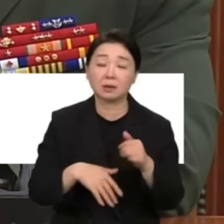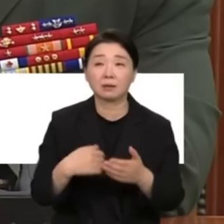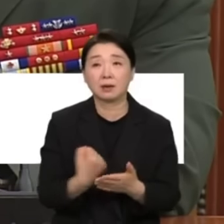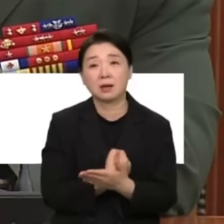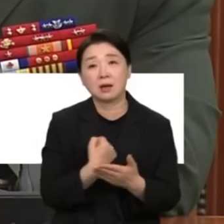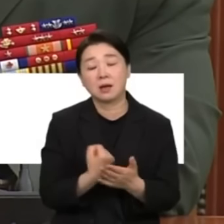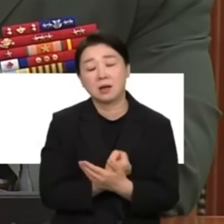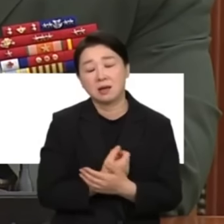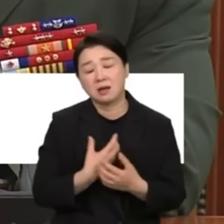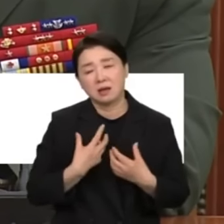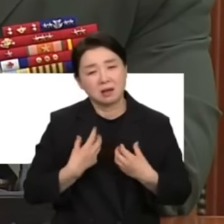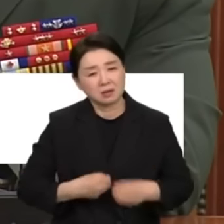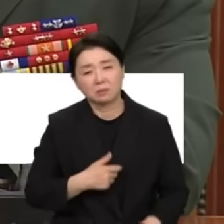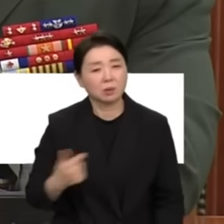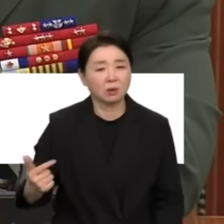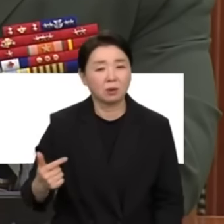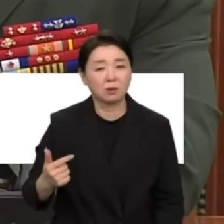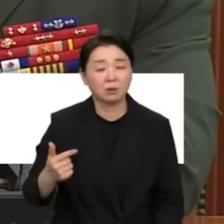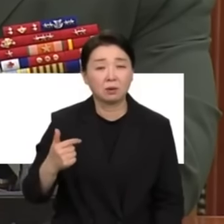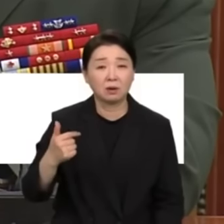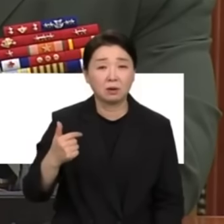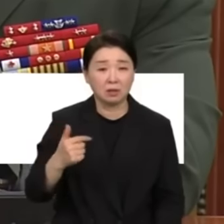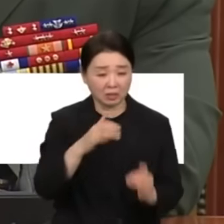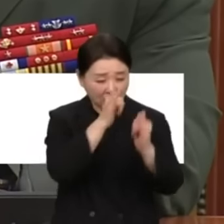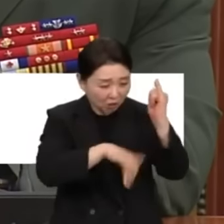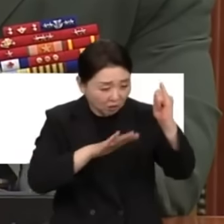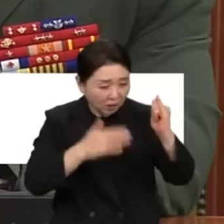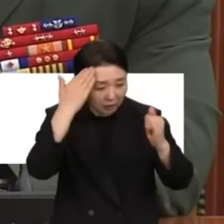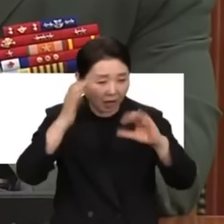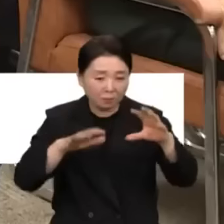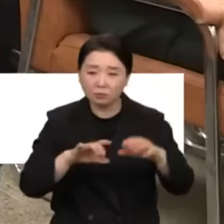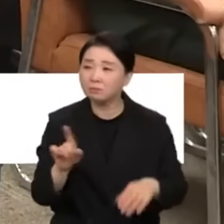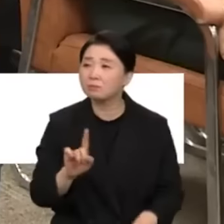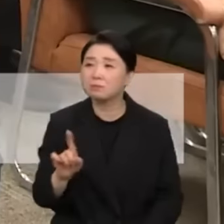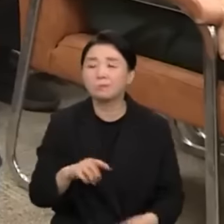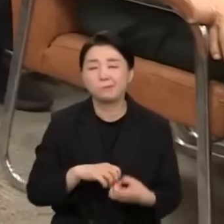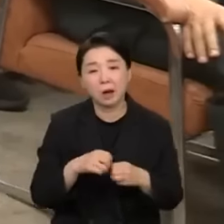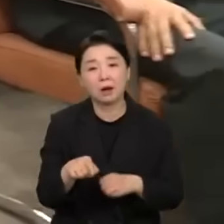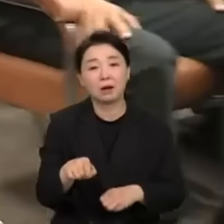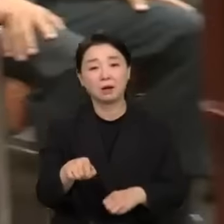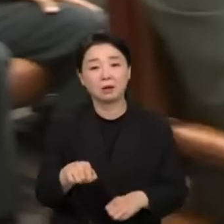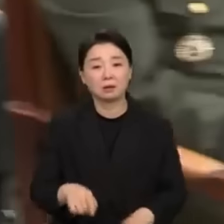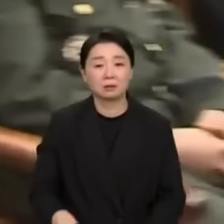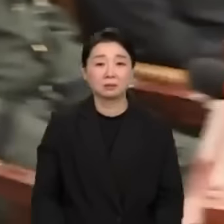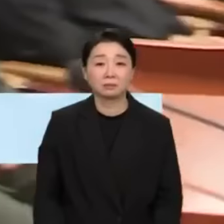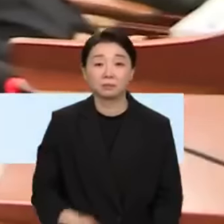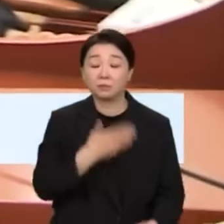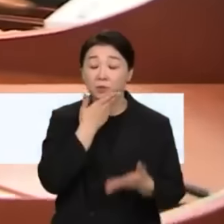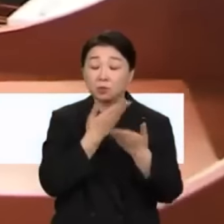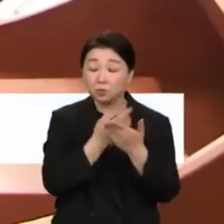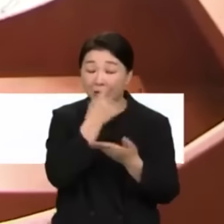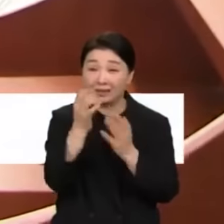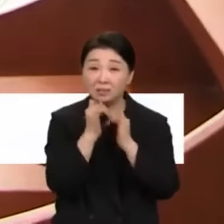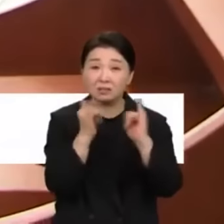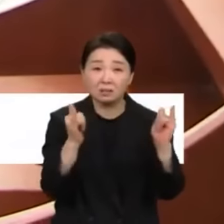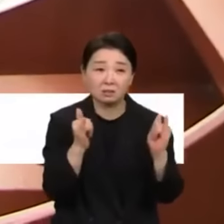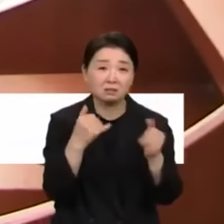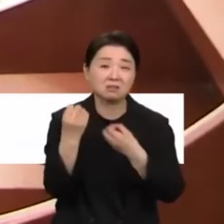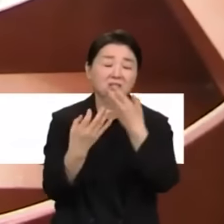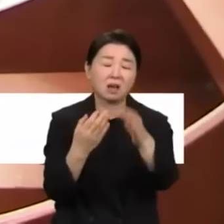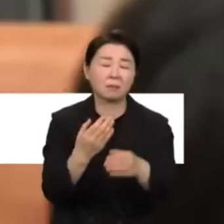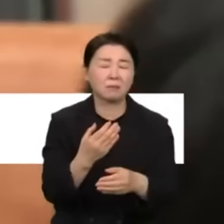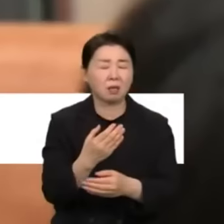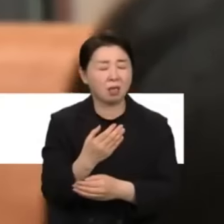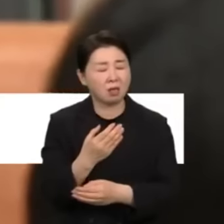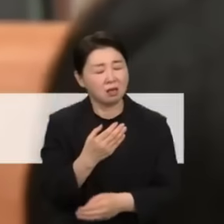참담하고 대명청지 이 대한민국에 어찌 이런 일이 있을 수가 있는지. 반면 핵심 증인들은 불성실한 답변 태도로